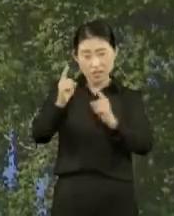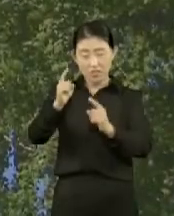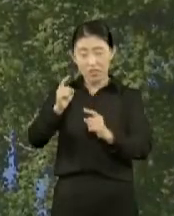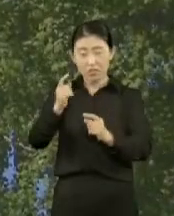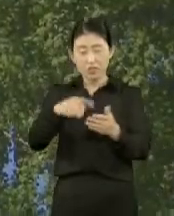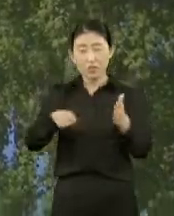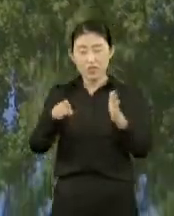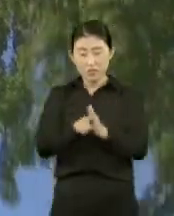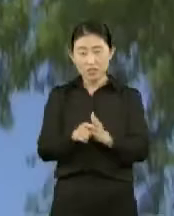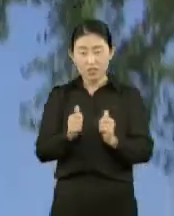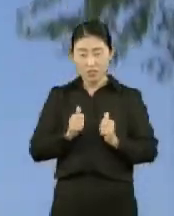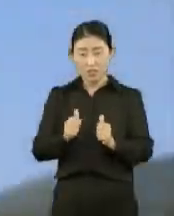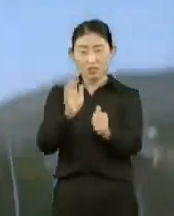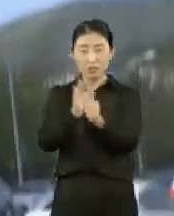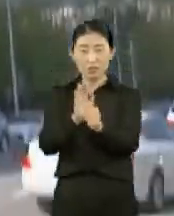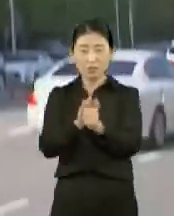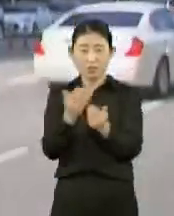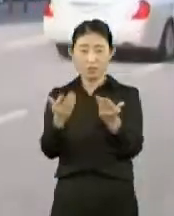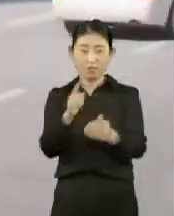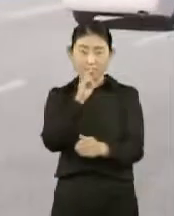지원하겠다고 밝혔습니다